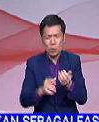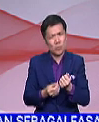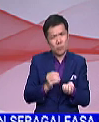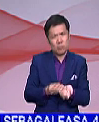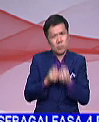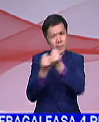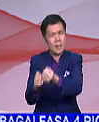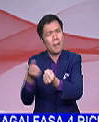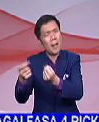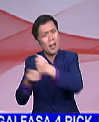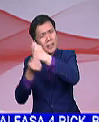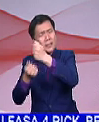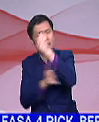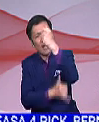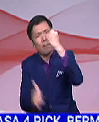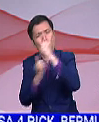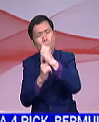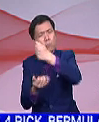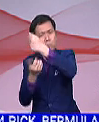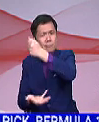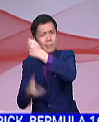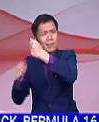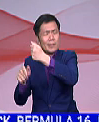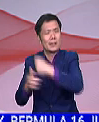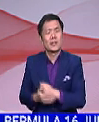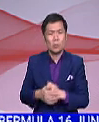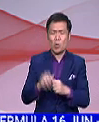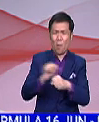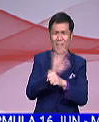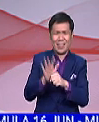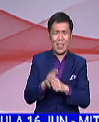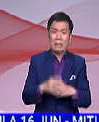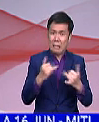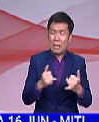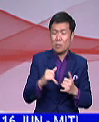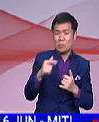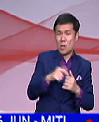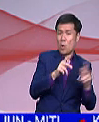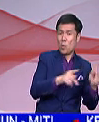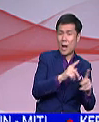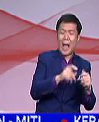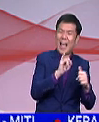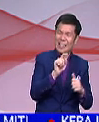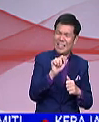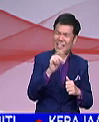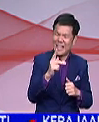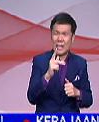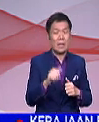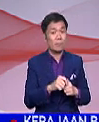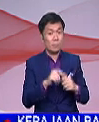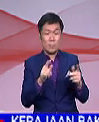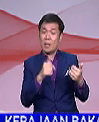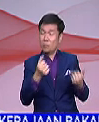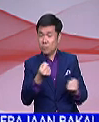negeri COVID-19. Ia melibatkan pengurangan sebahagian daripada imbuhan tetap kerayan ITK atau